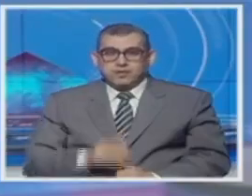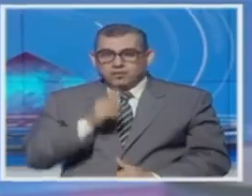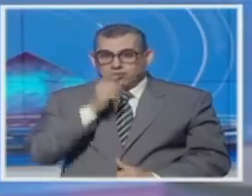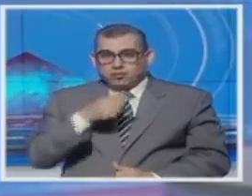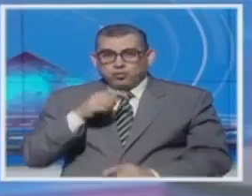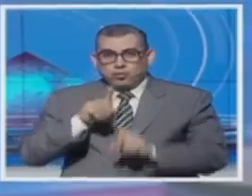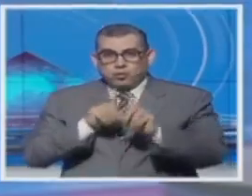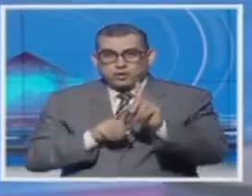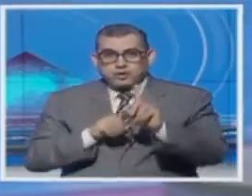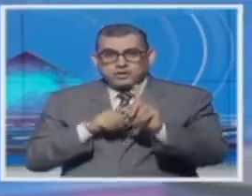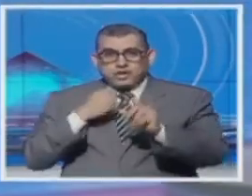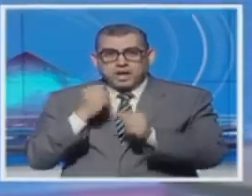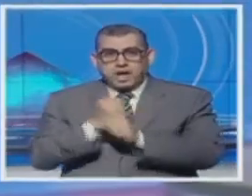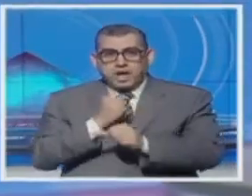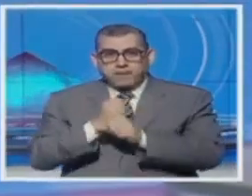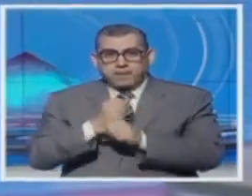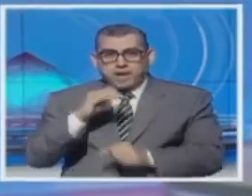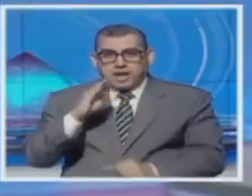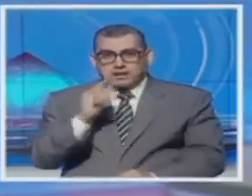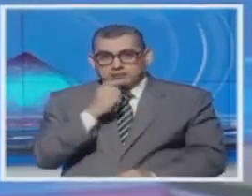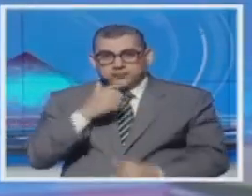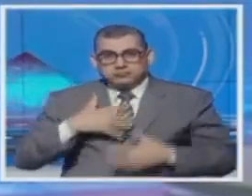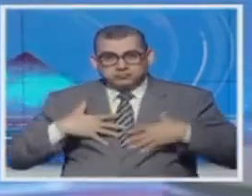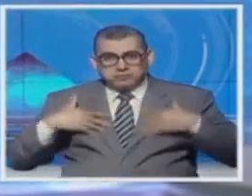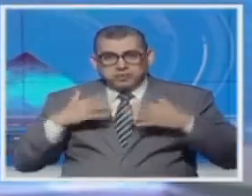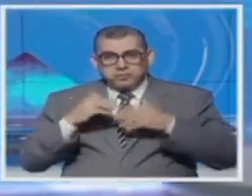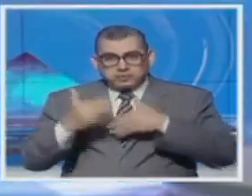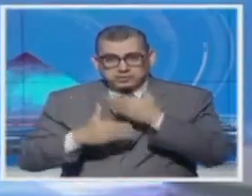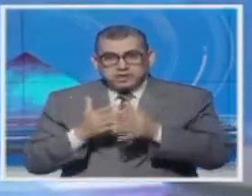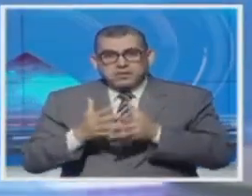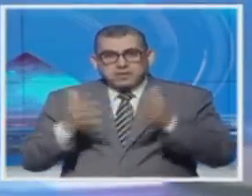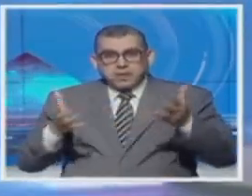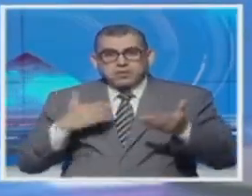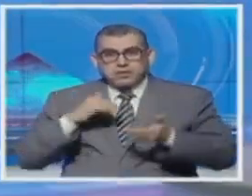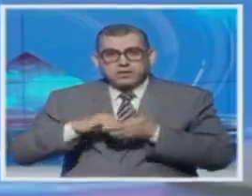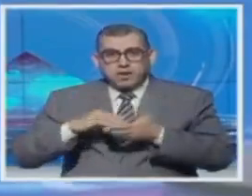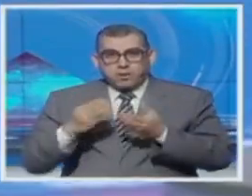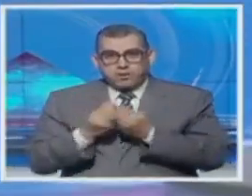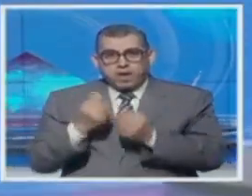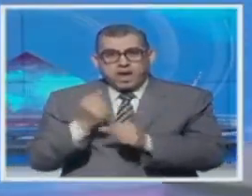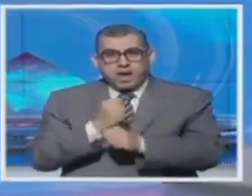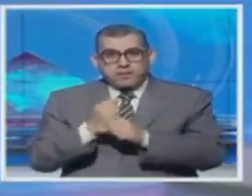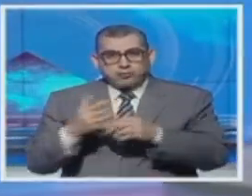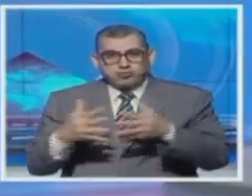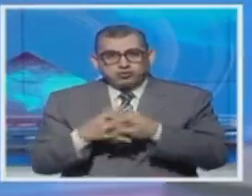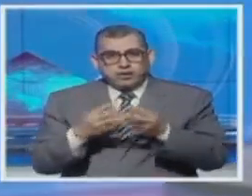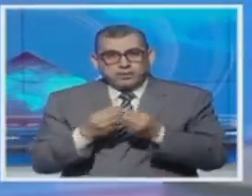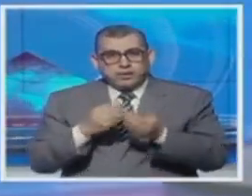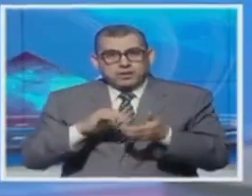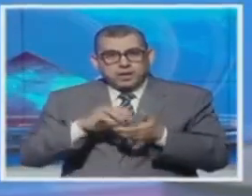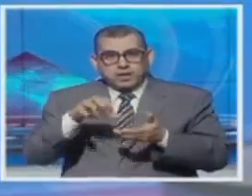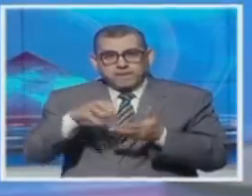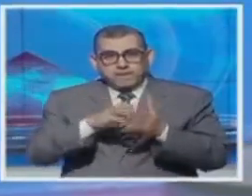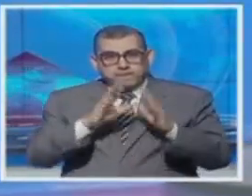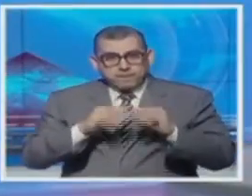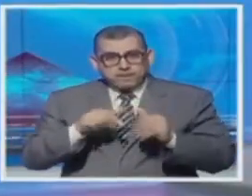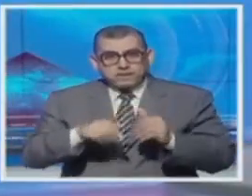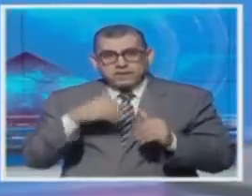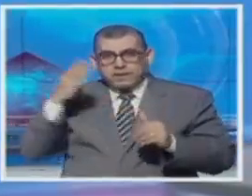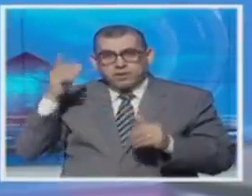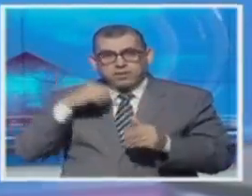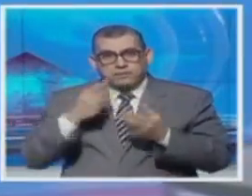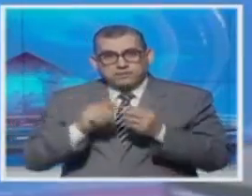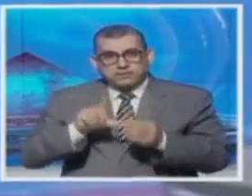أكد وزير العمل حسن شحاتة تطلع مصر إلى المزيد من التعاون والعمل المشترك مع الشركاء المحليين